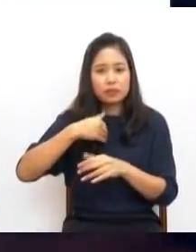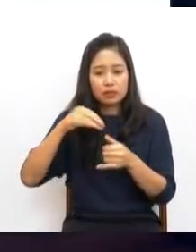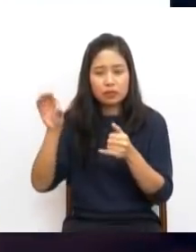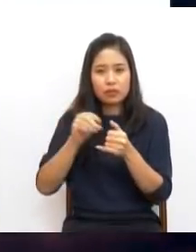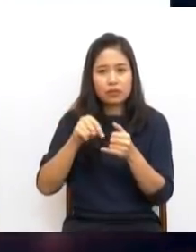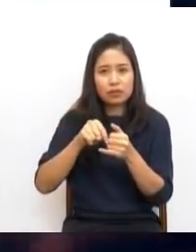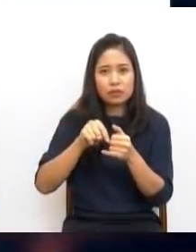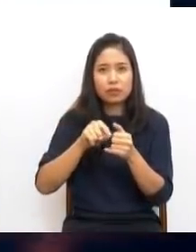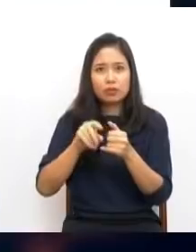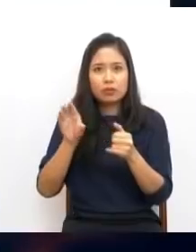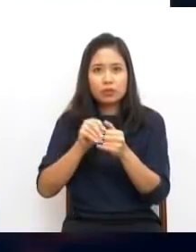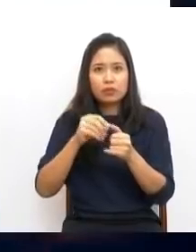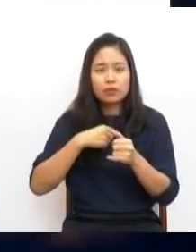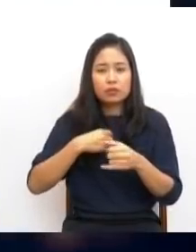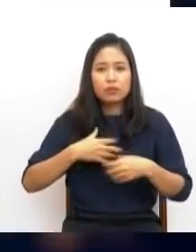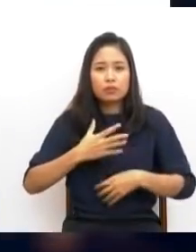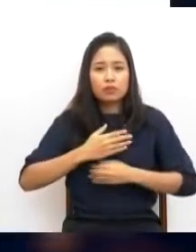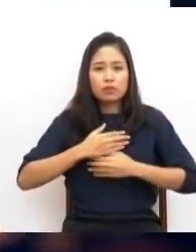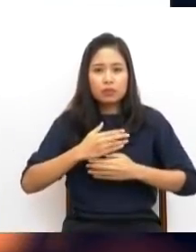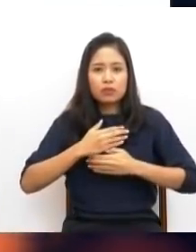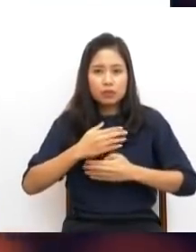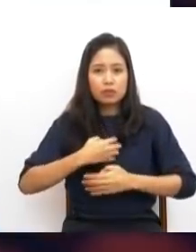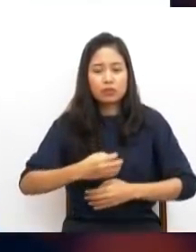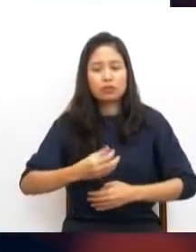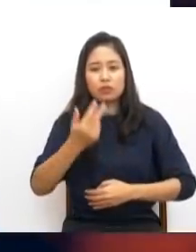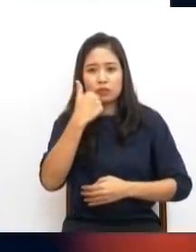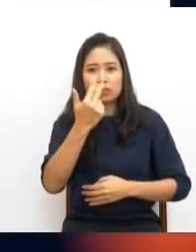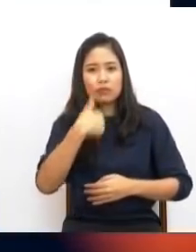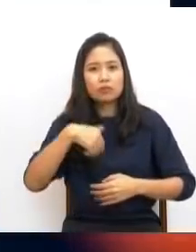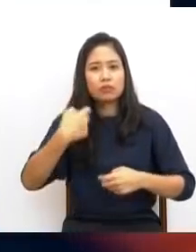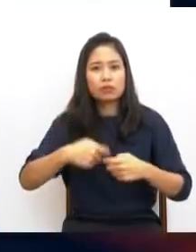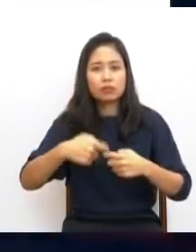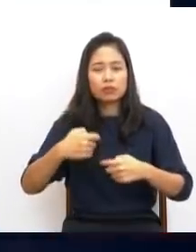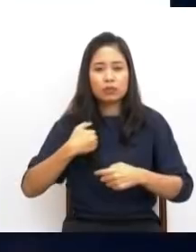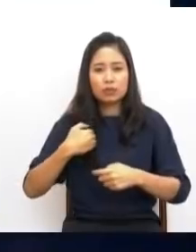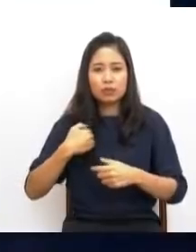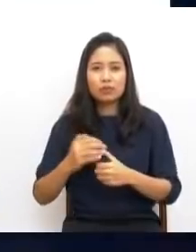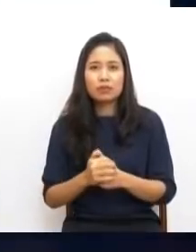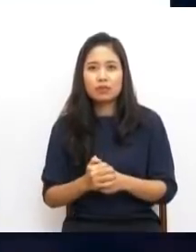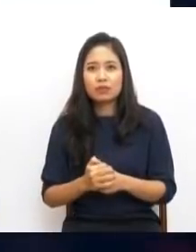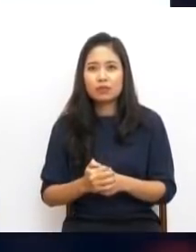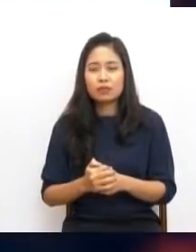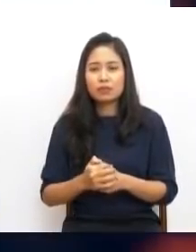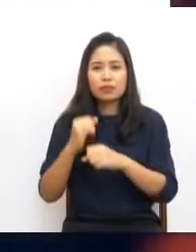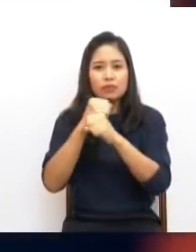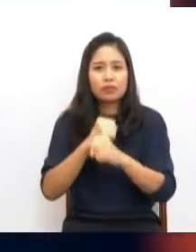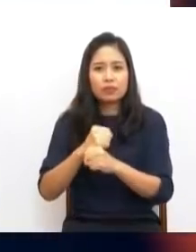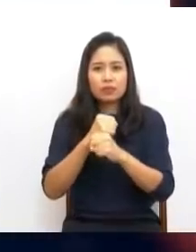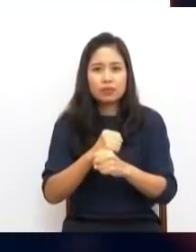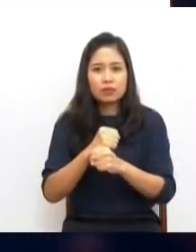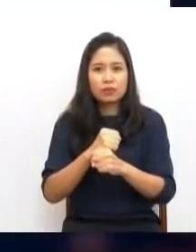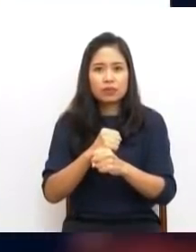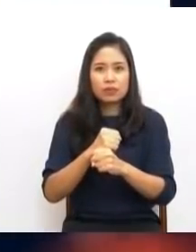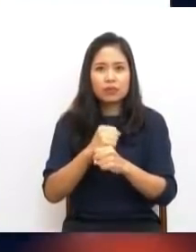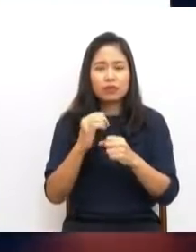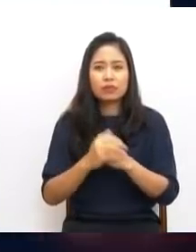งลึกไปยังทางเดินหายใจส่วนล่างก็จะทำให้มีหายใจหอบเหนื่อยได้ค่ะ ครับและวิธีการป้องกัน ค่ะการ